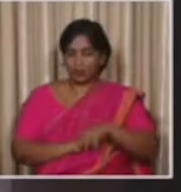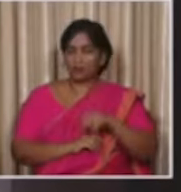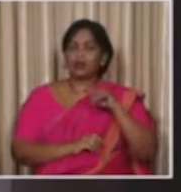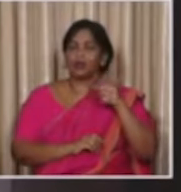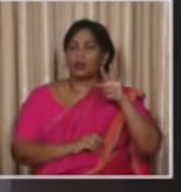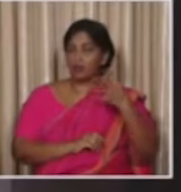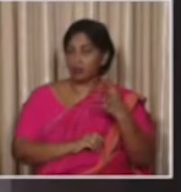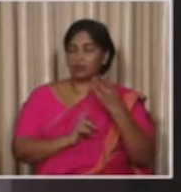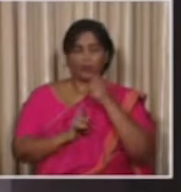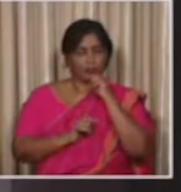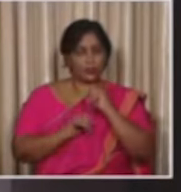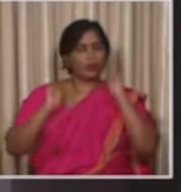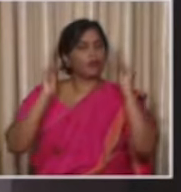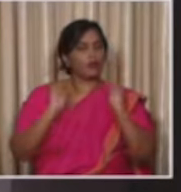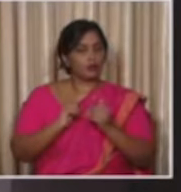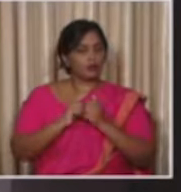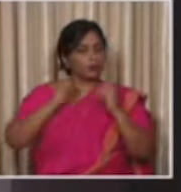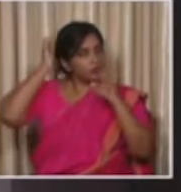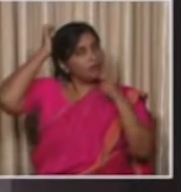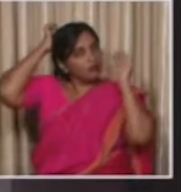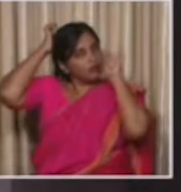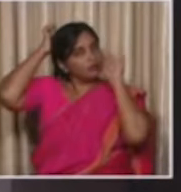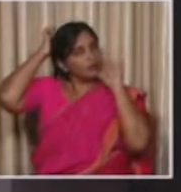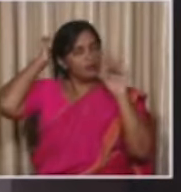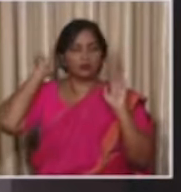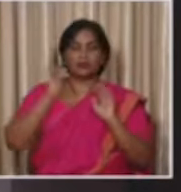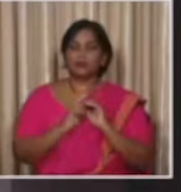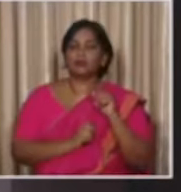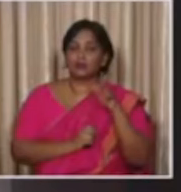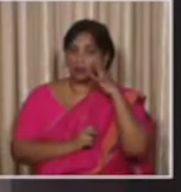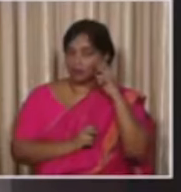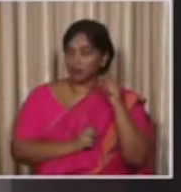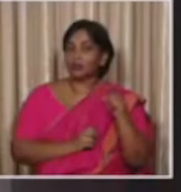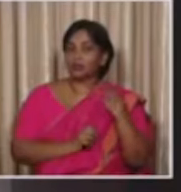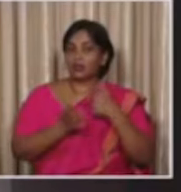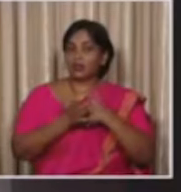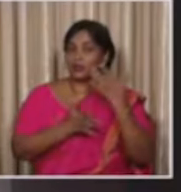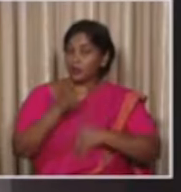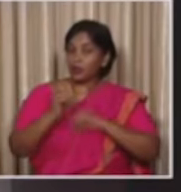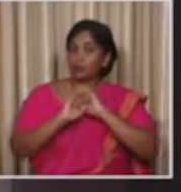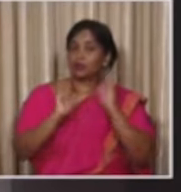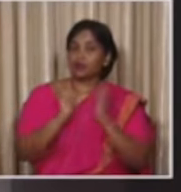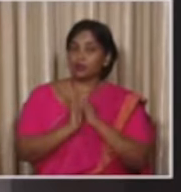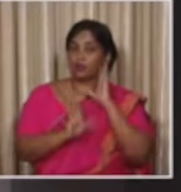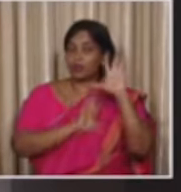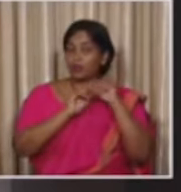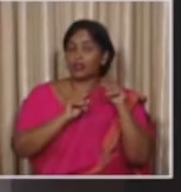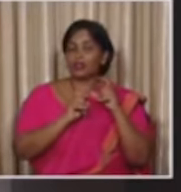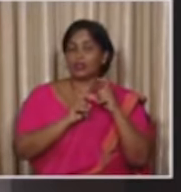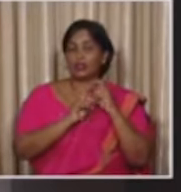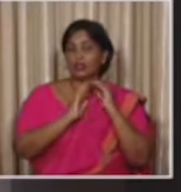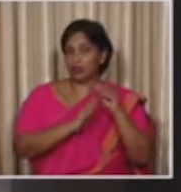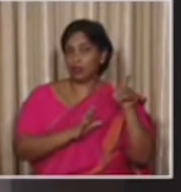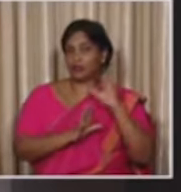245,400ක පැහැදිලි අඩුවීමක් සිදු වී ඇති බව වාර්තා වෙනවා. මතක තබා ගන්න මේ වාර්තා ඔක්කොම ජන සංඛ්‍යා ලේඛන